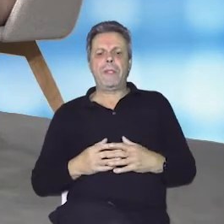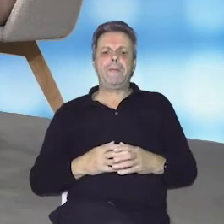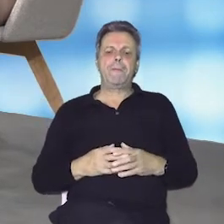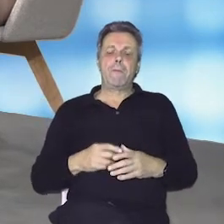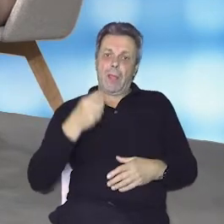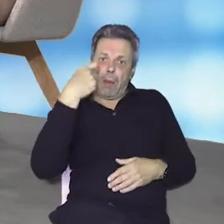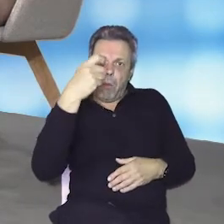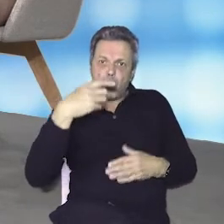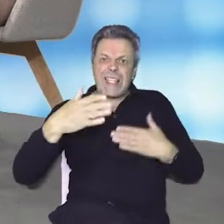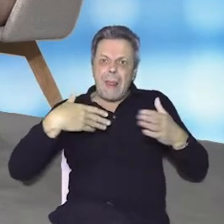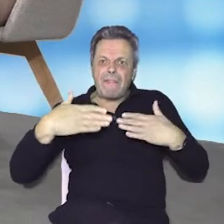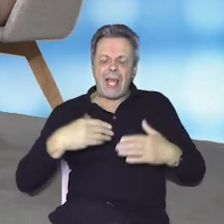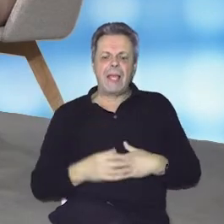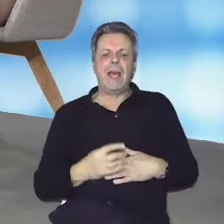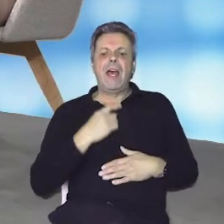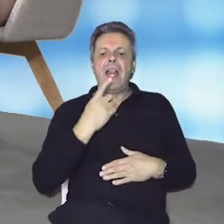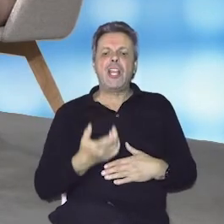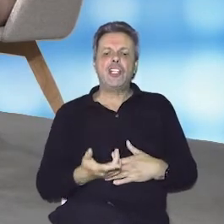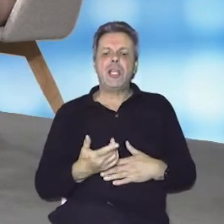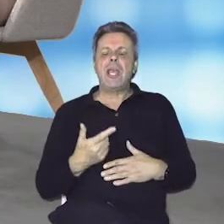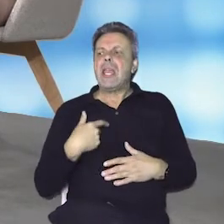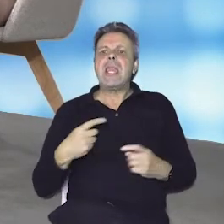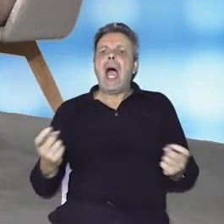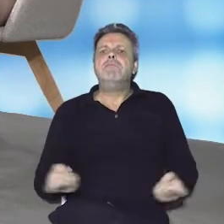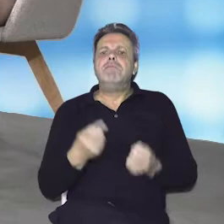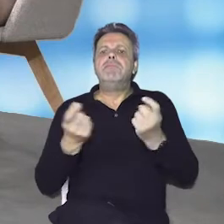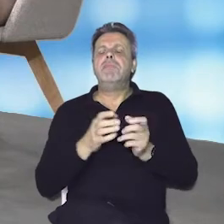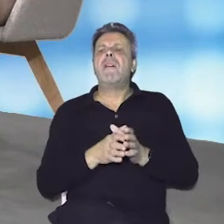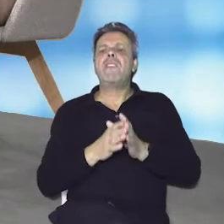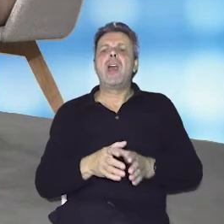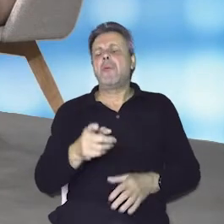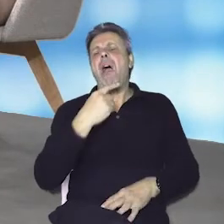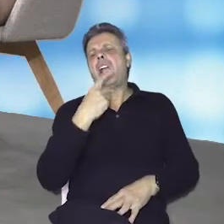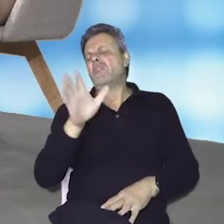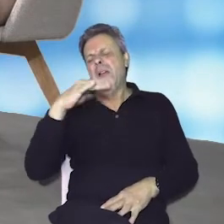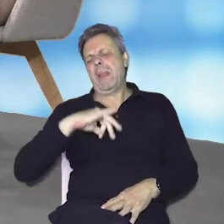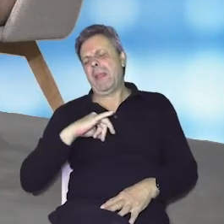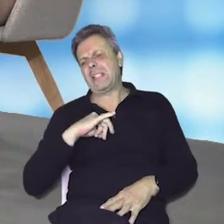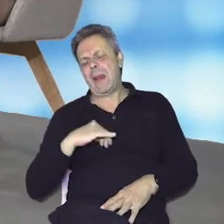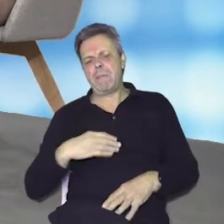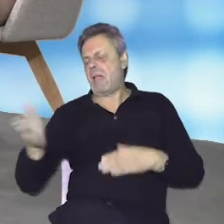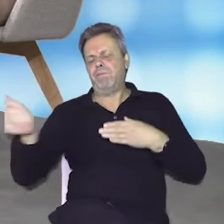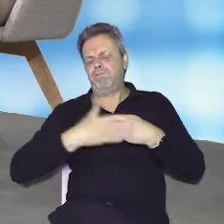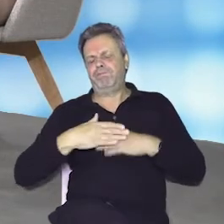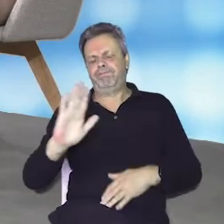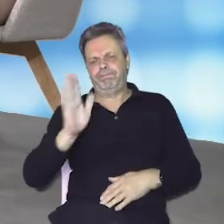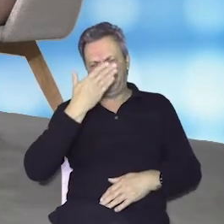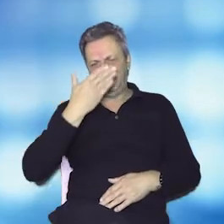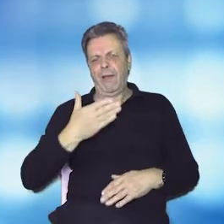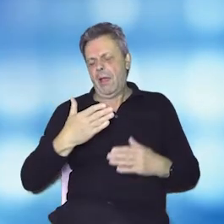možda pokucati na vrata, reći evo promičem vjeru, a on kaže ne zanima me i lupi vam vrata pred nosom.